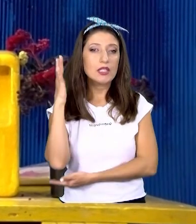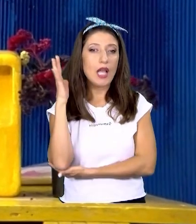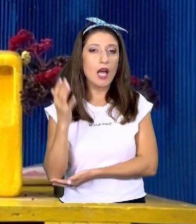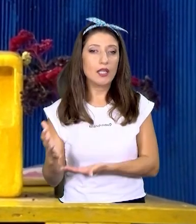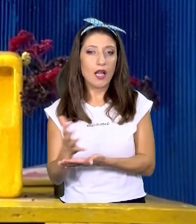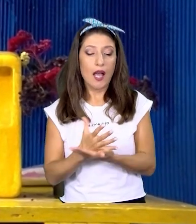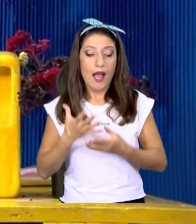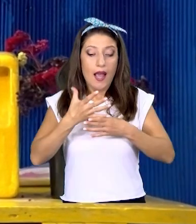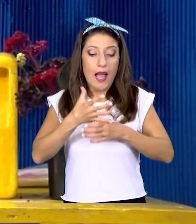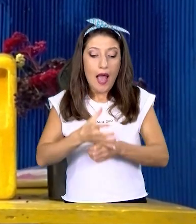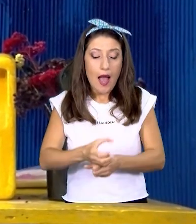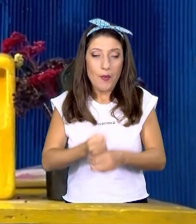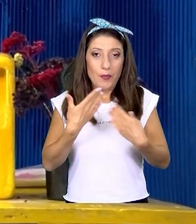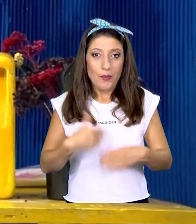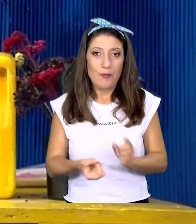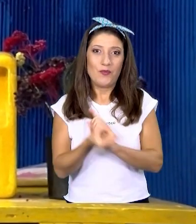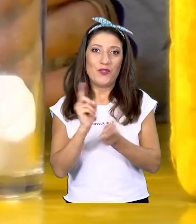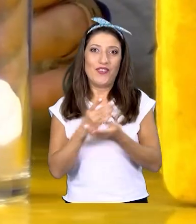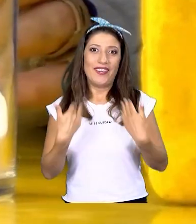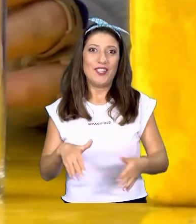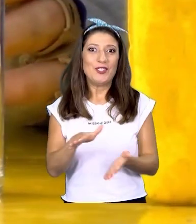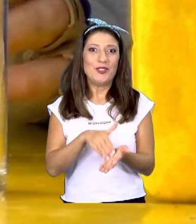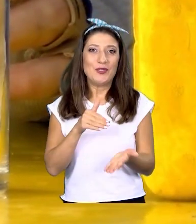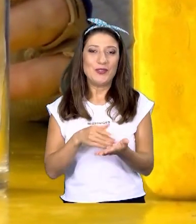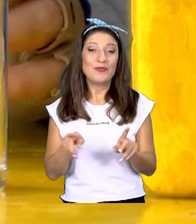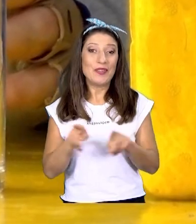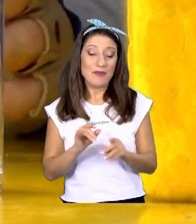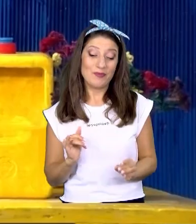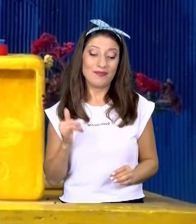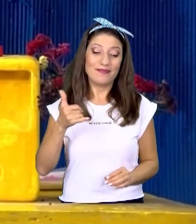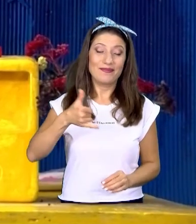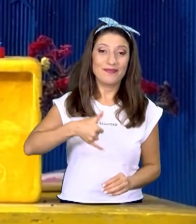մուլտապտուղից կամած, այսպես,